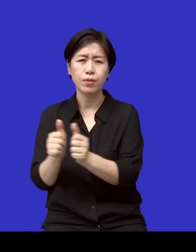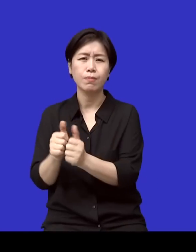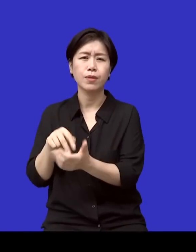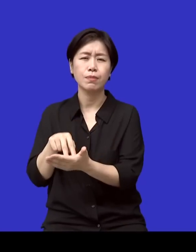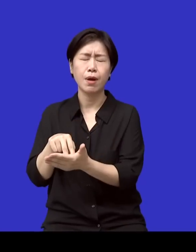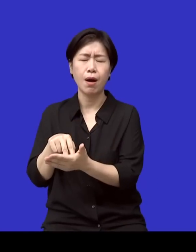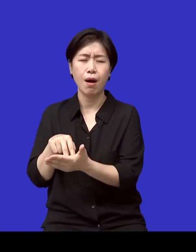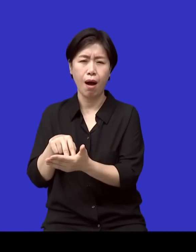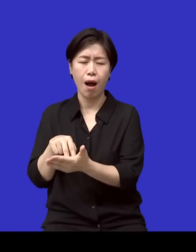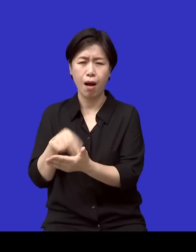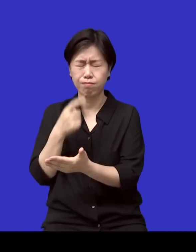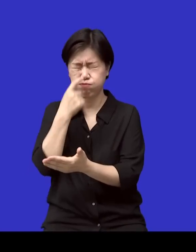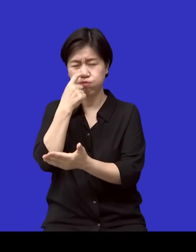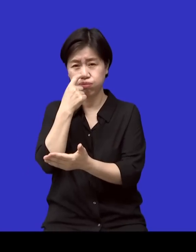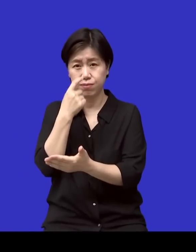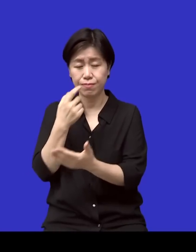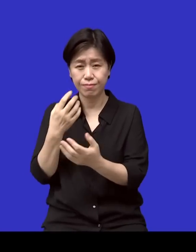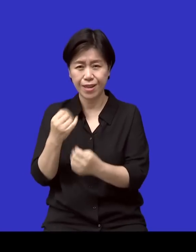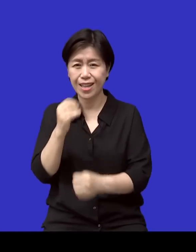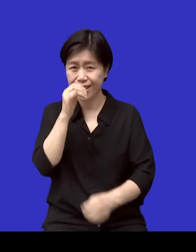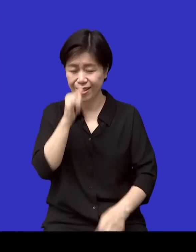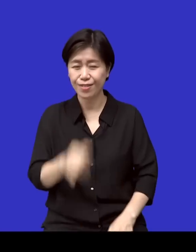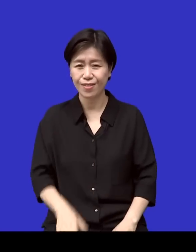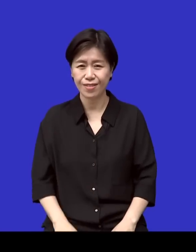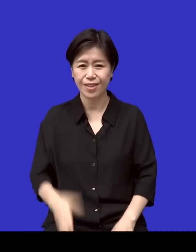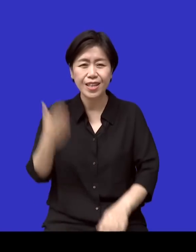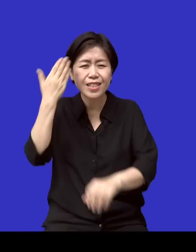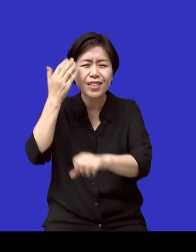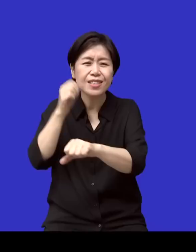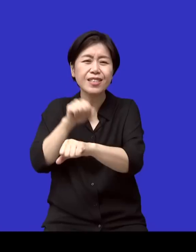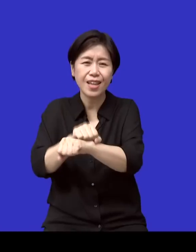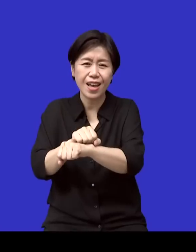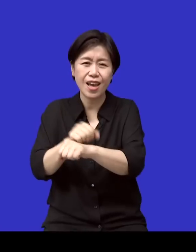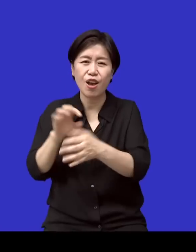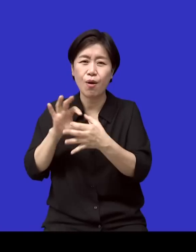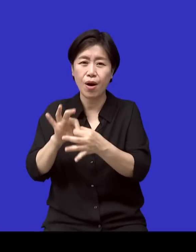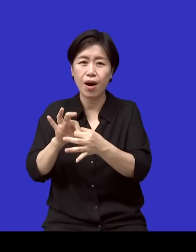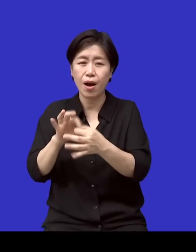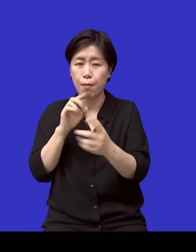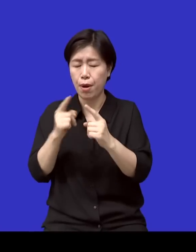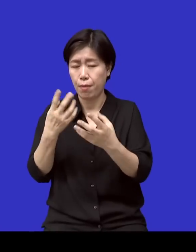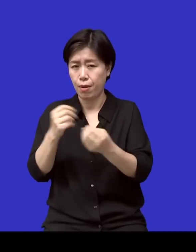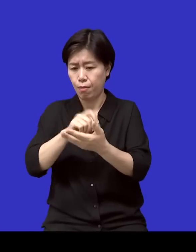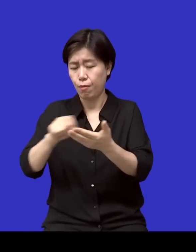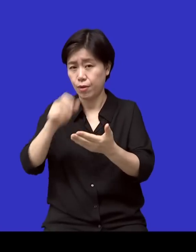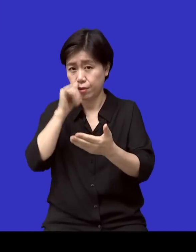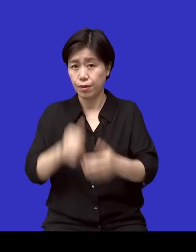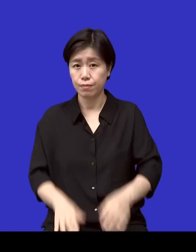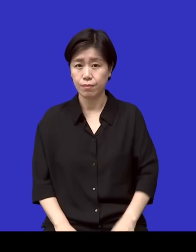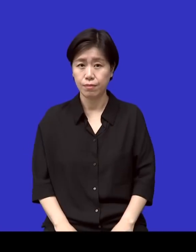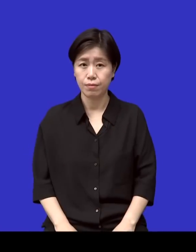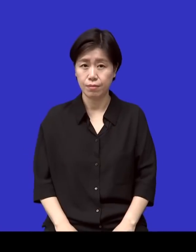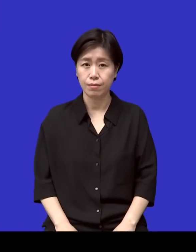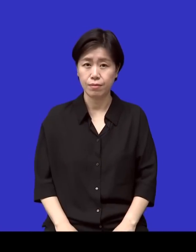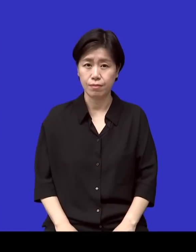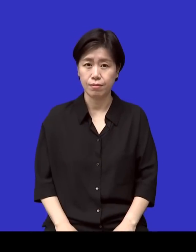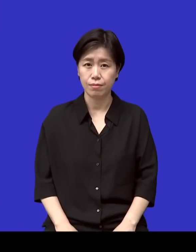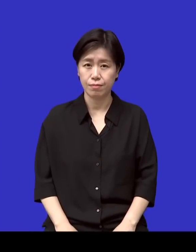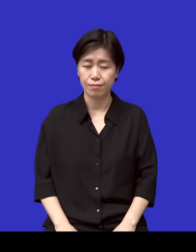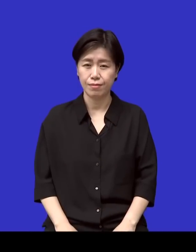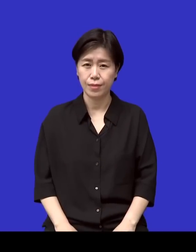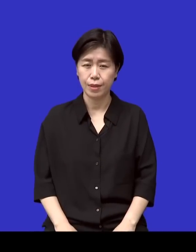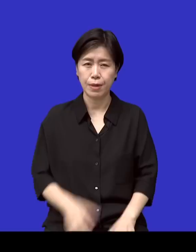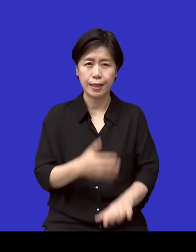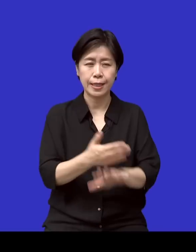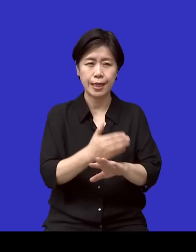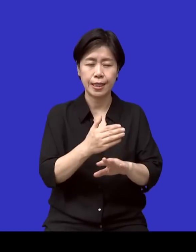뜨끔뜨끔할 이야기가 굉장히 많아요. 그죠? 지혜로운 말씀이 많아서. 말씀이죠. 네. 그렇죠. 너 그리고 왜 다른 여자를 뭐. 예, 그런 얘기들이